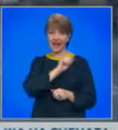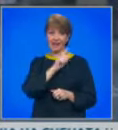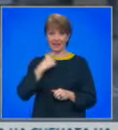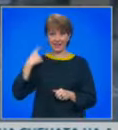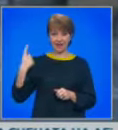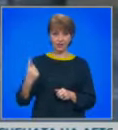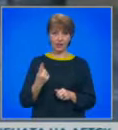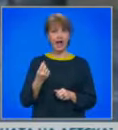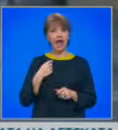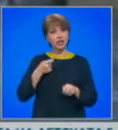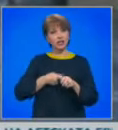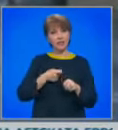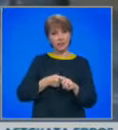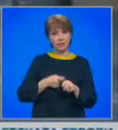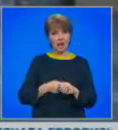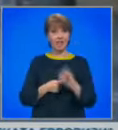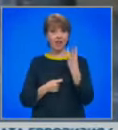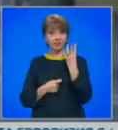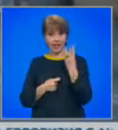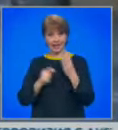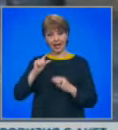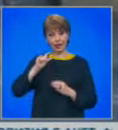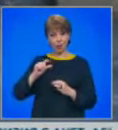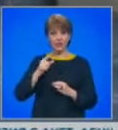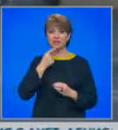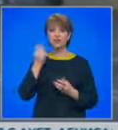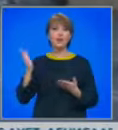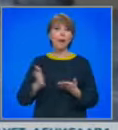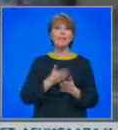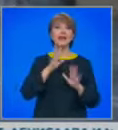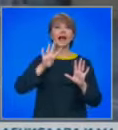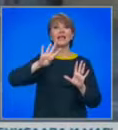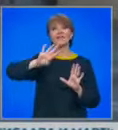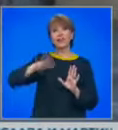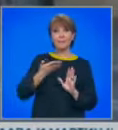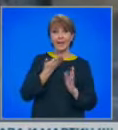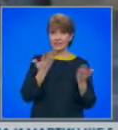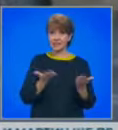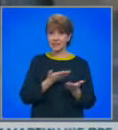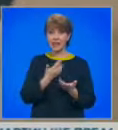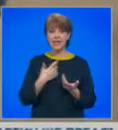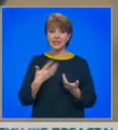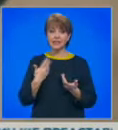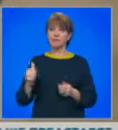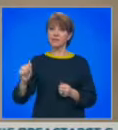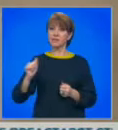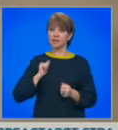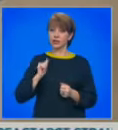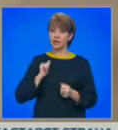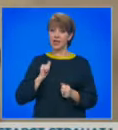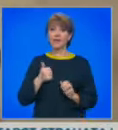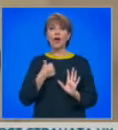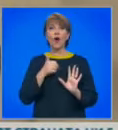сложа трета доза, защото вече минаха 9 месеца, откакто си поставих втората. Искам да съм защитен.